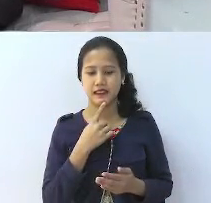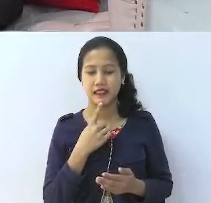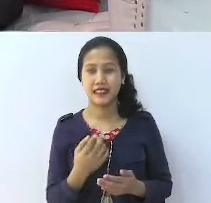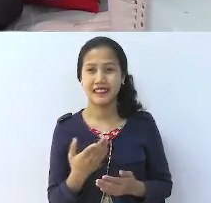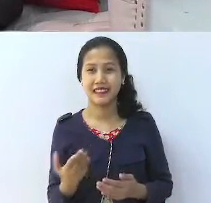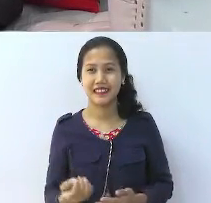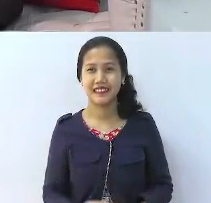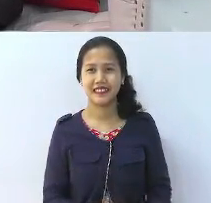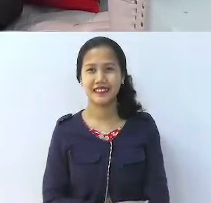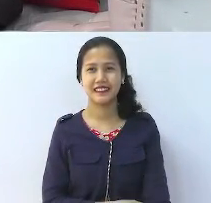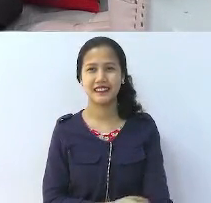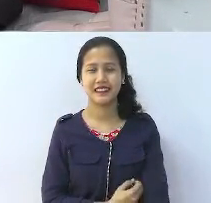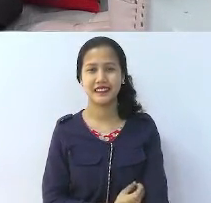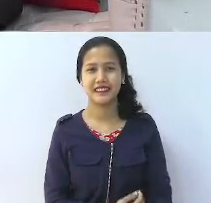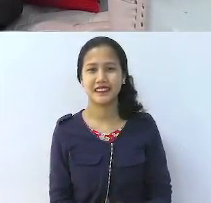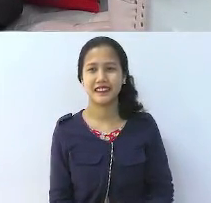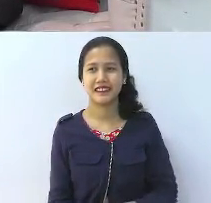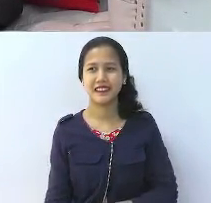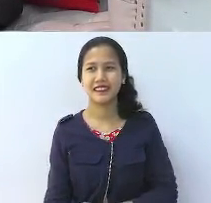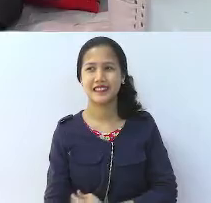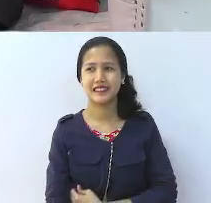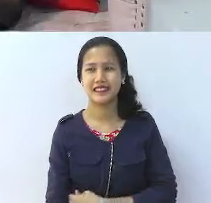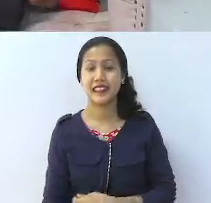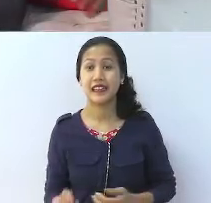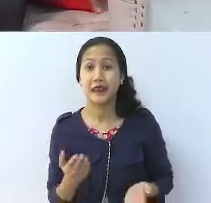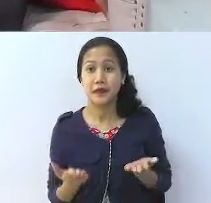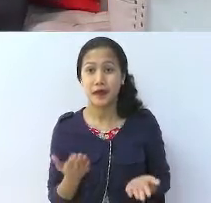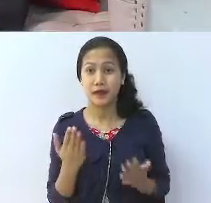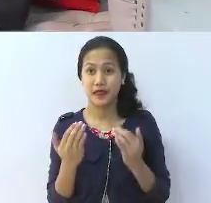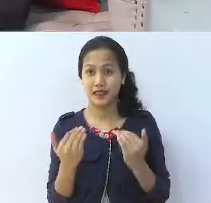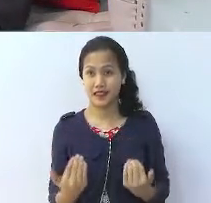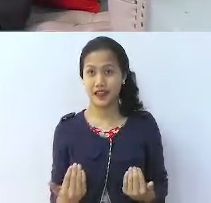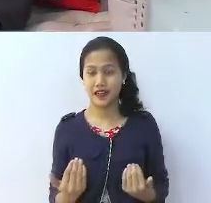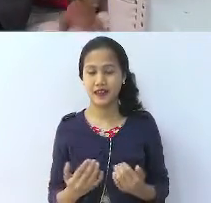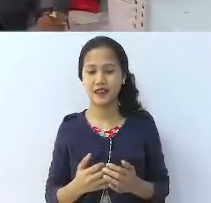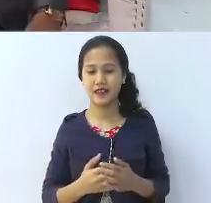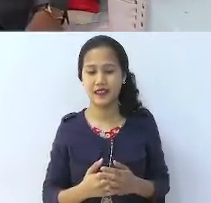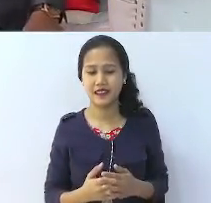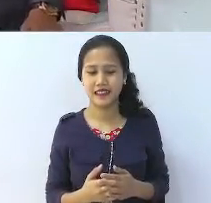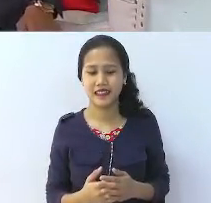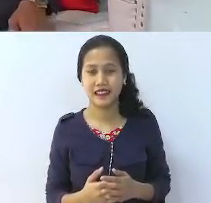ano ba yan? Hello, magandang umaga po sa inyo at eto na naman po tayo sa